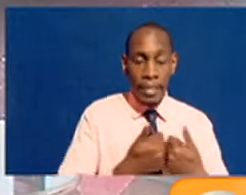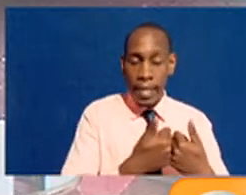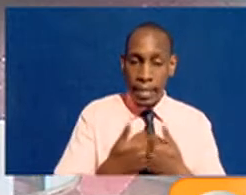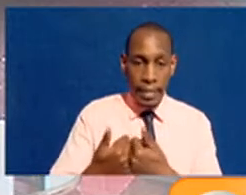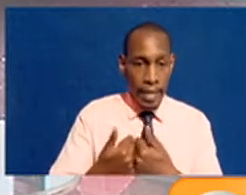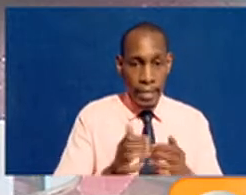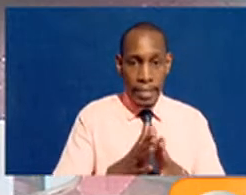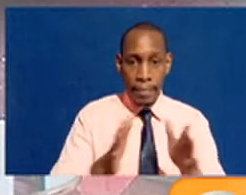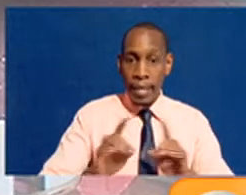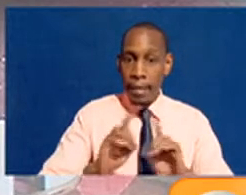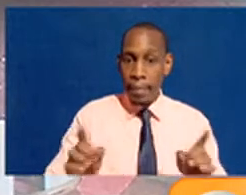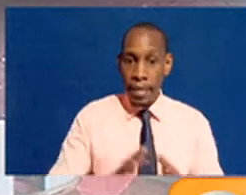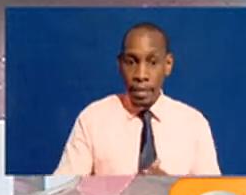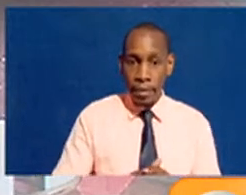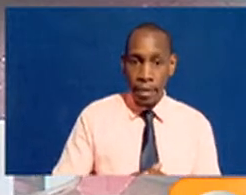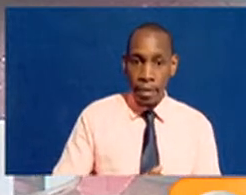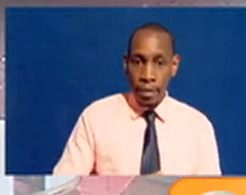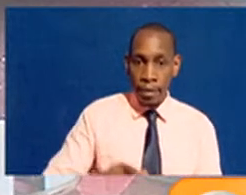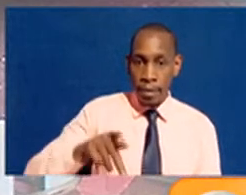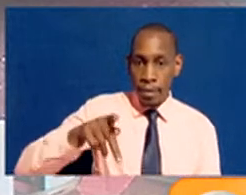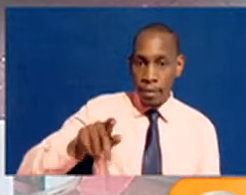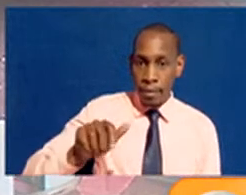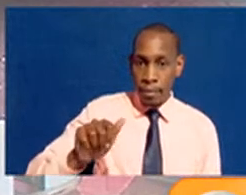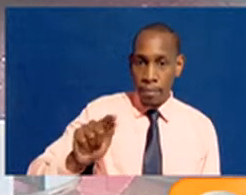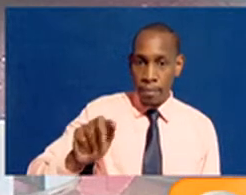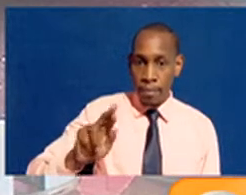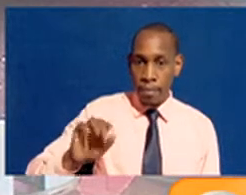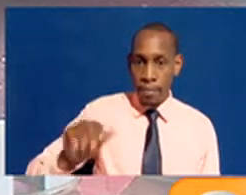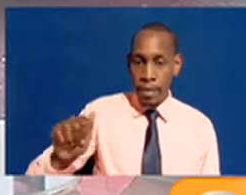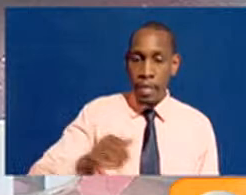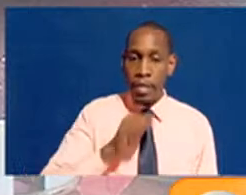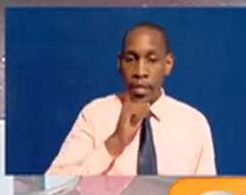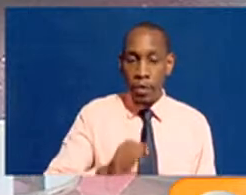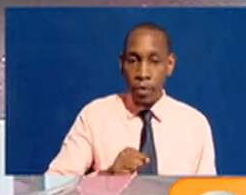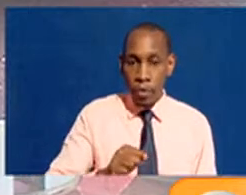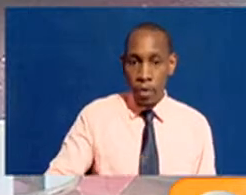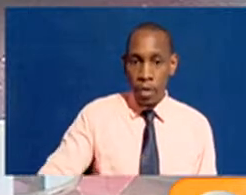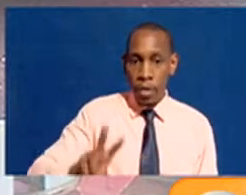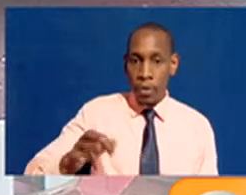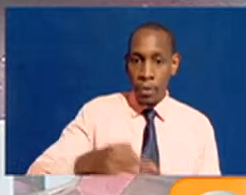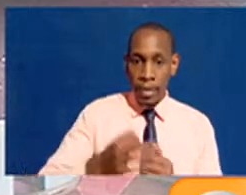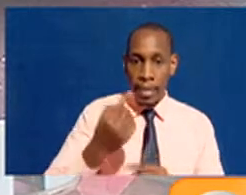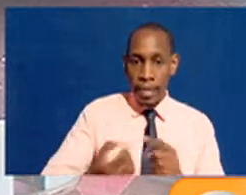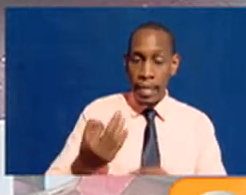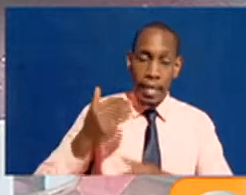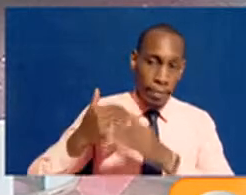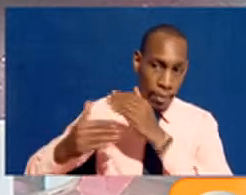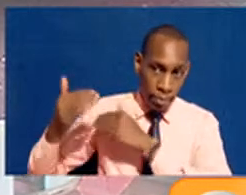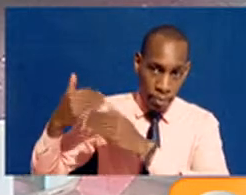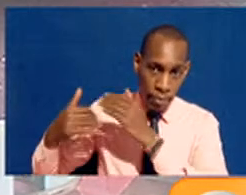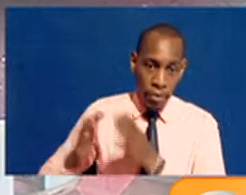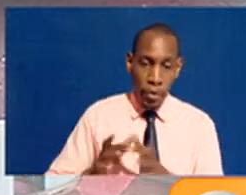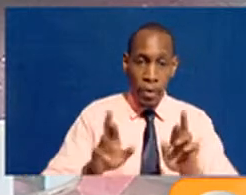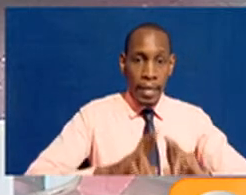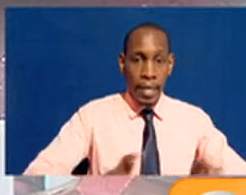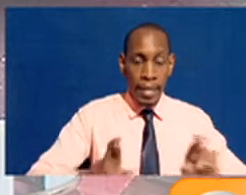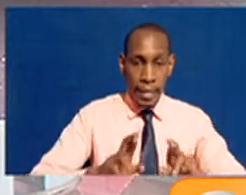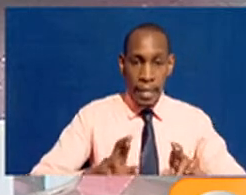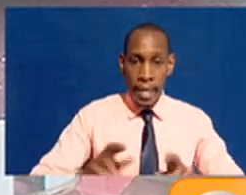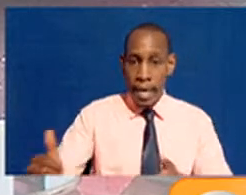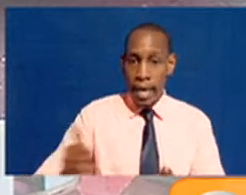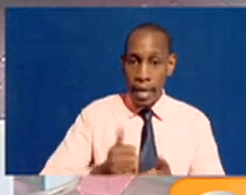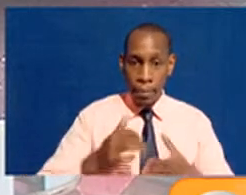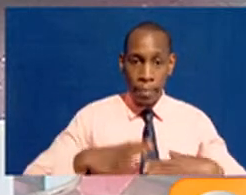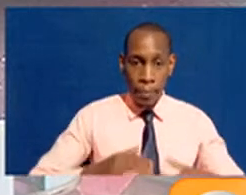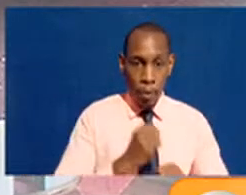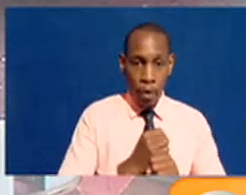kizungumkuti. Lakini kwa Patricia Musangi ambaye sasa na umri wa miaka 28, miaka mitatu iliyopita alikuwa tayari ni mwajiri